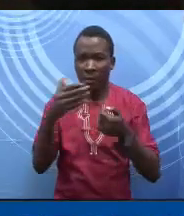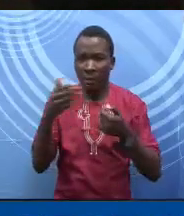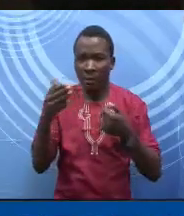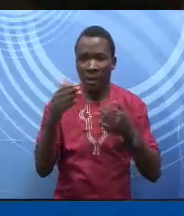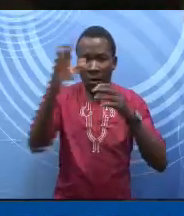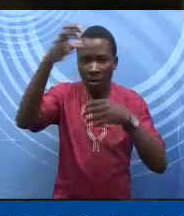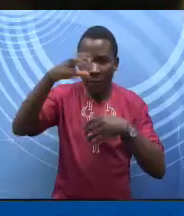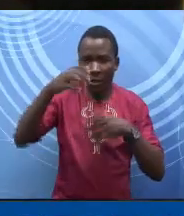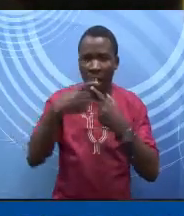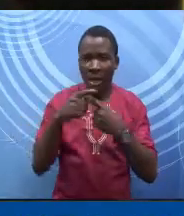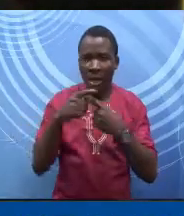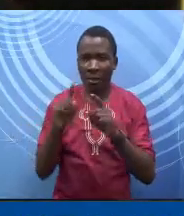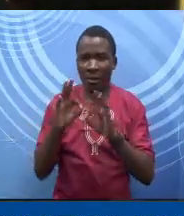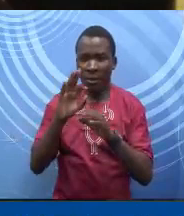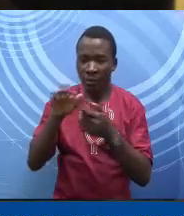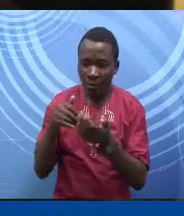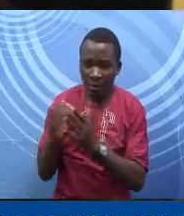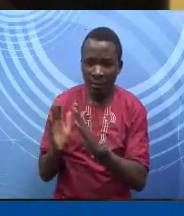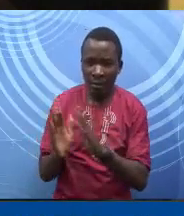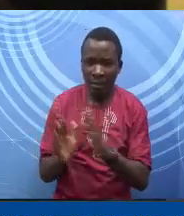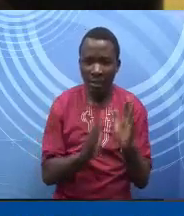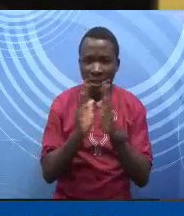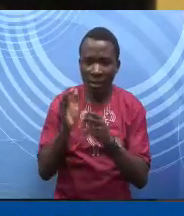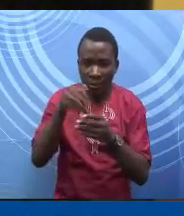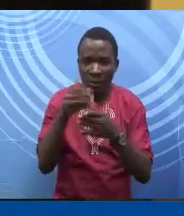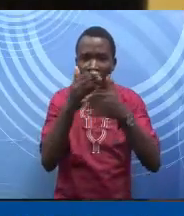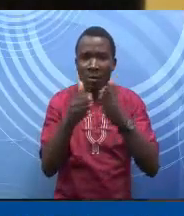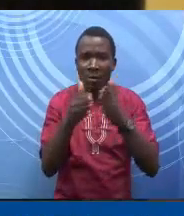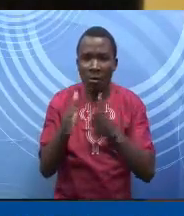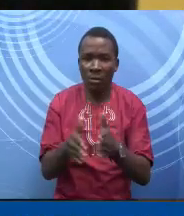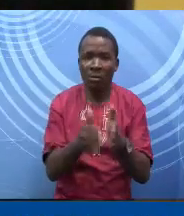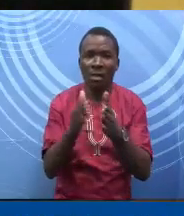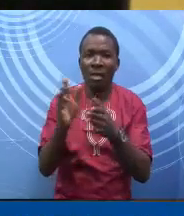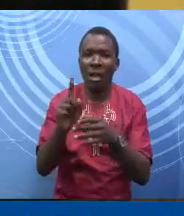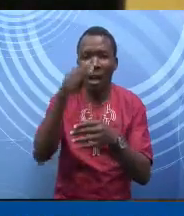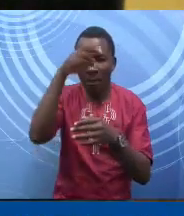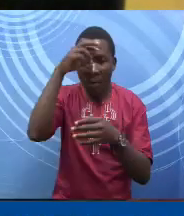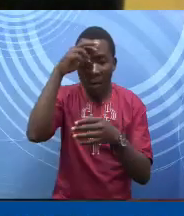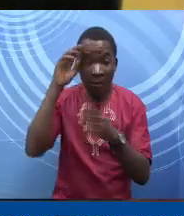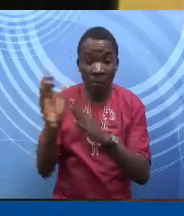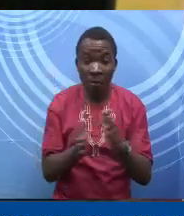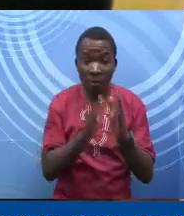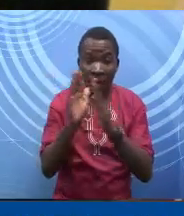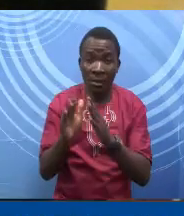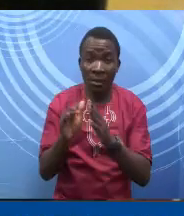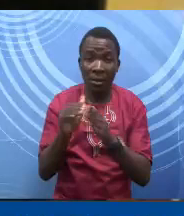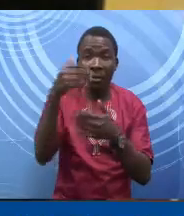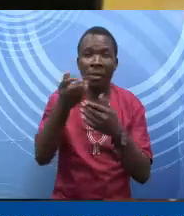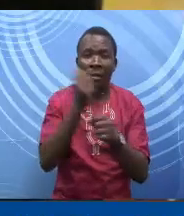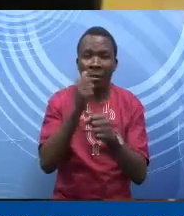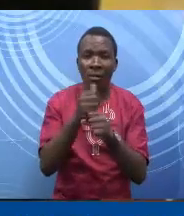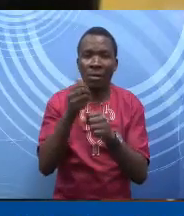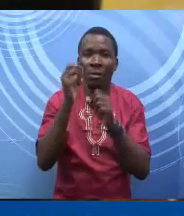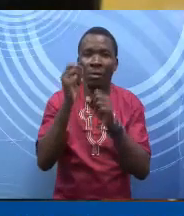ibyo bintu birateganyijwe mu nyubako z'iyo mihanda kandi nta mpamvu y'uko biteganywa hanyuma bikazakorwa